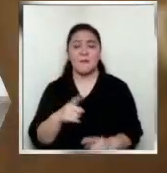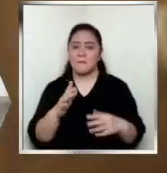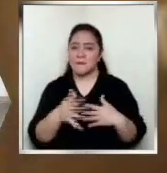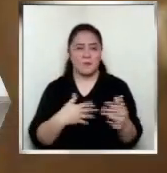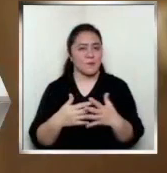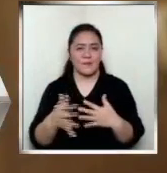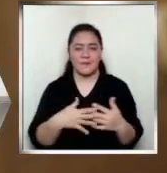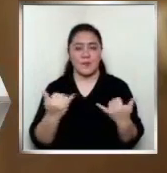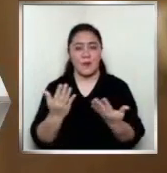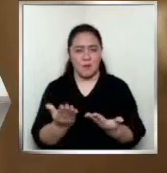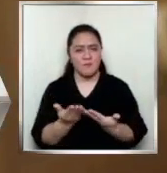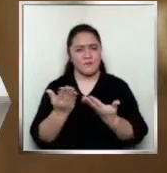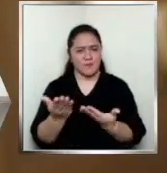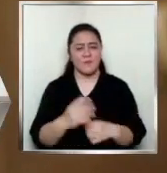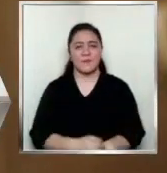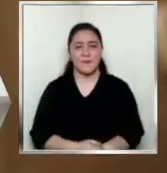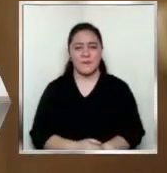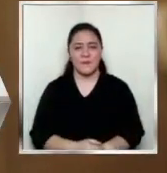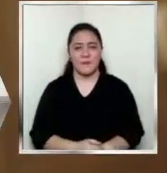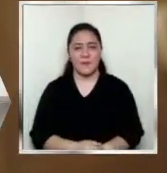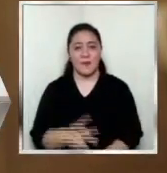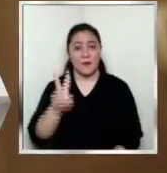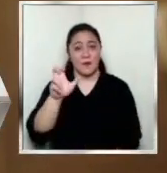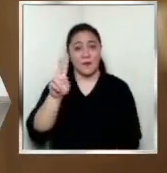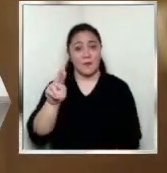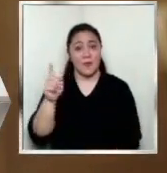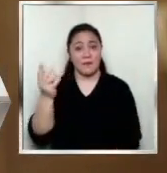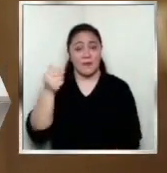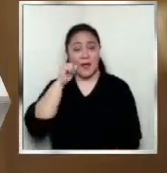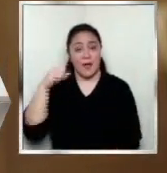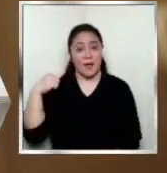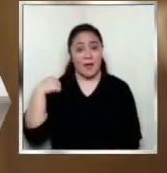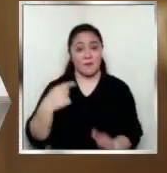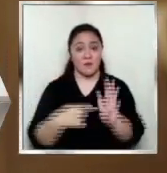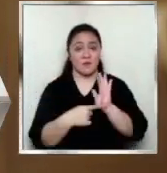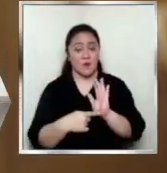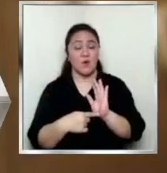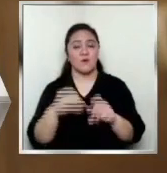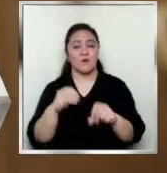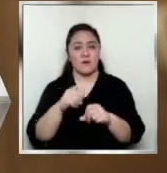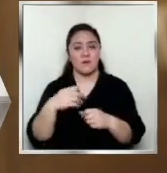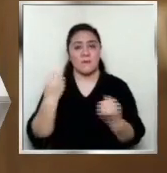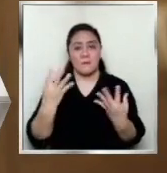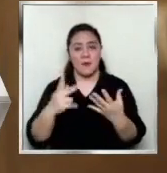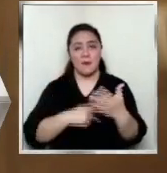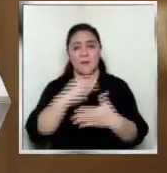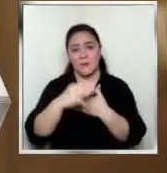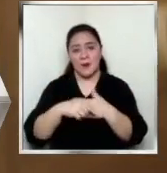everything. Matapos bumida ni Vin sa tadhana kahapon, asahan na raw ang iba pa niyang proyekto sa Kapuso